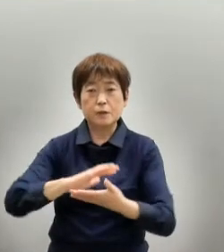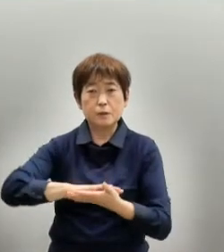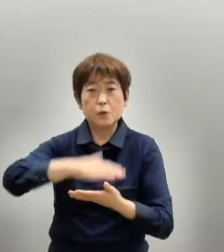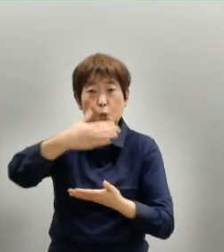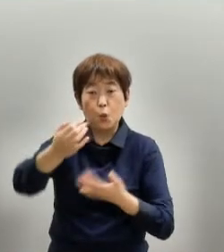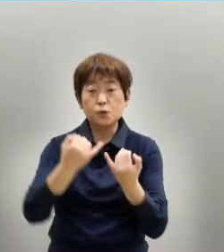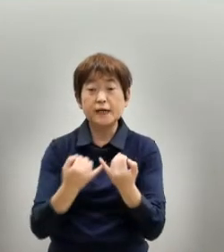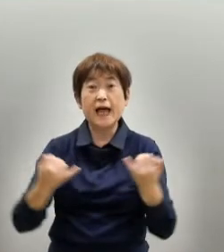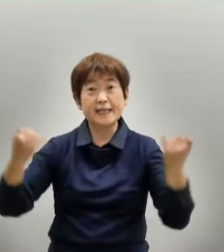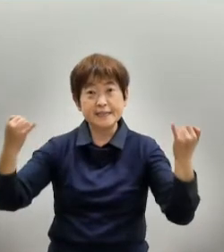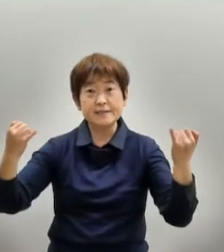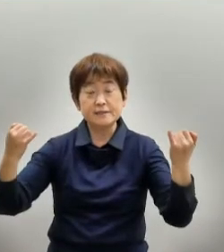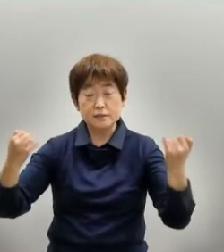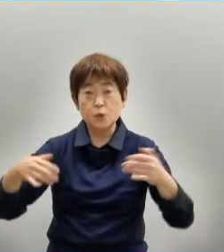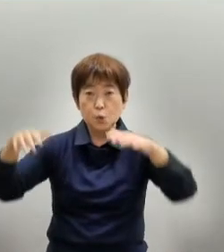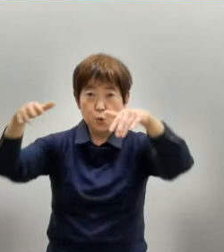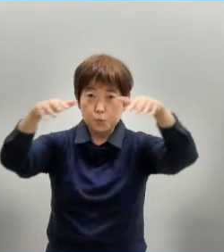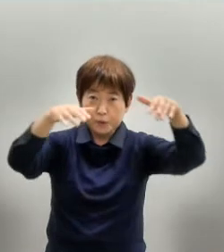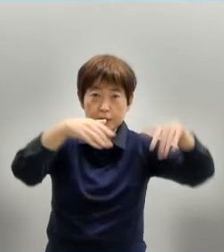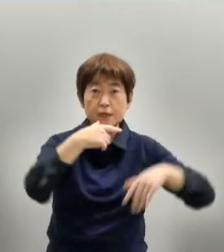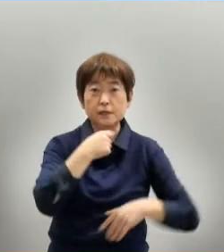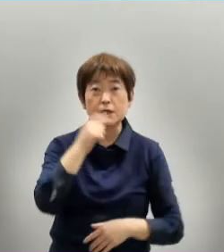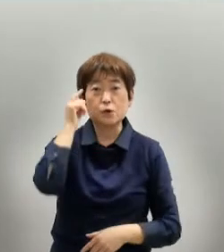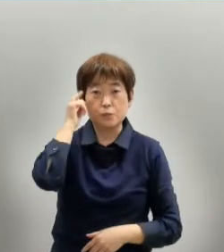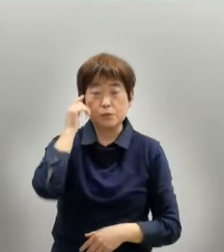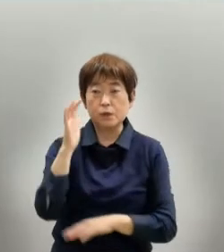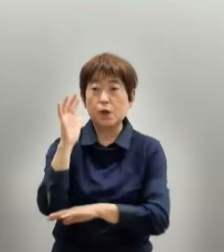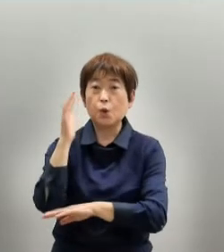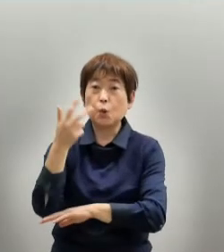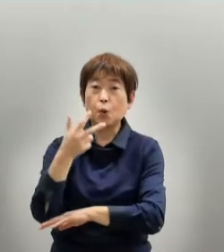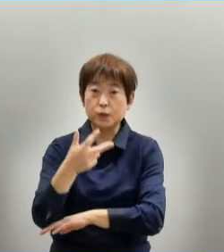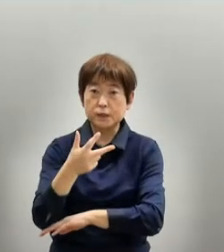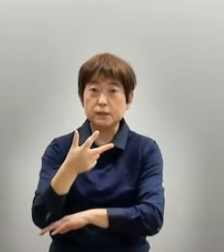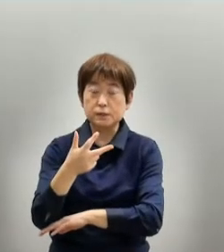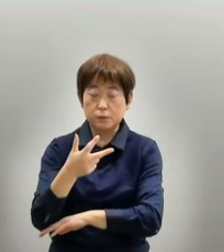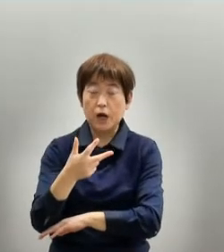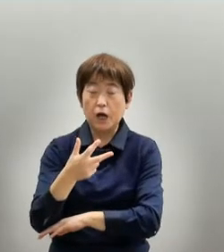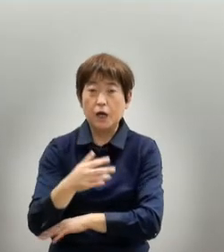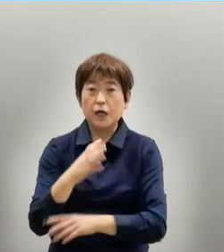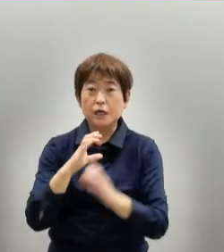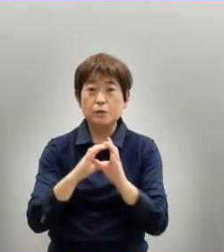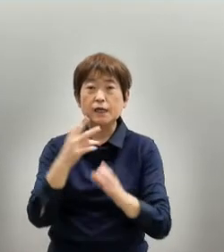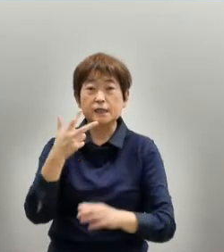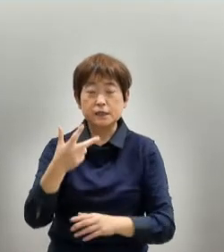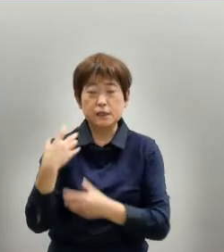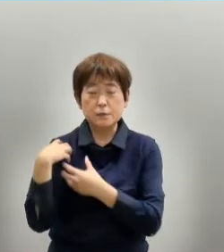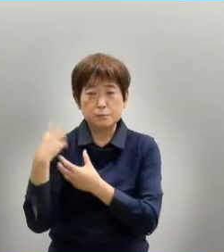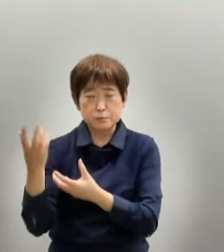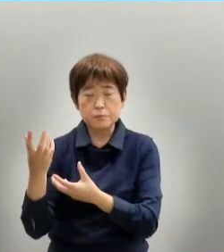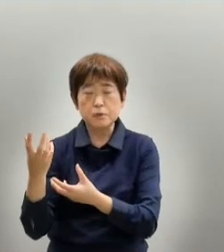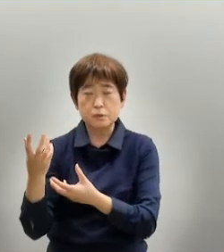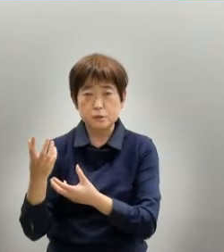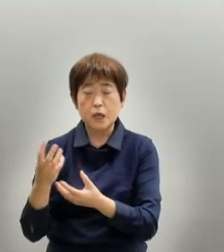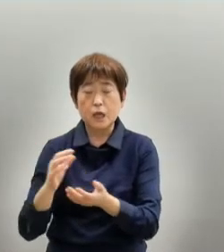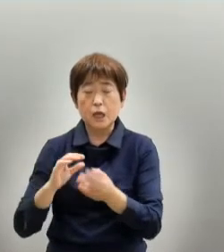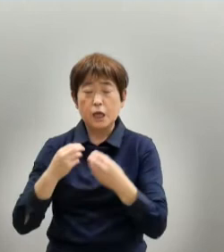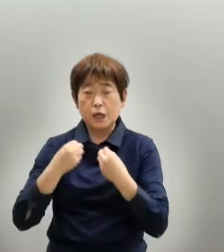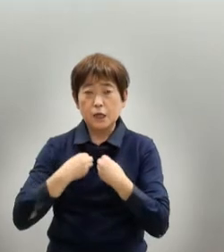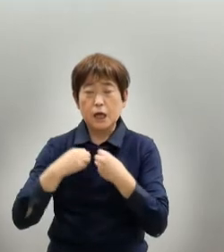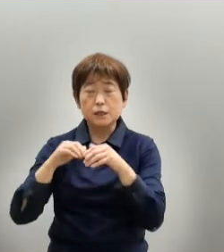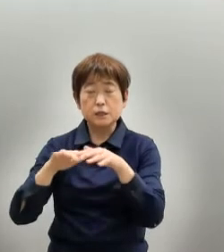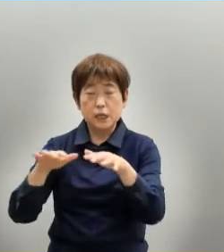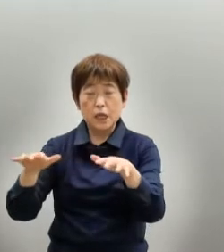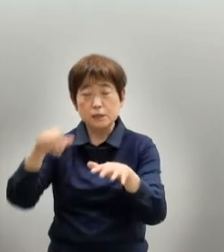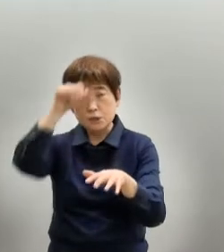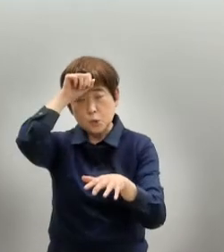いというふうに思っておりまして、講師としてはいわき市の感染症対策専門医で移植しておりますですね、高橋健三氏